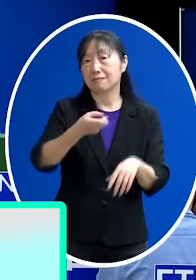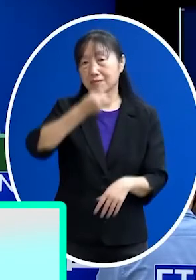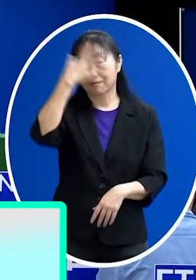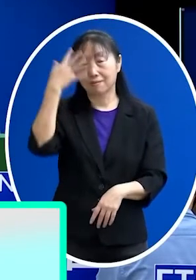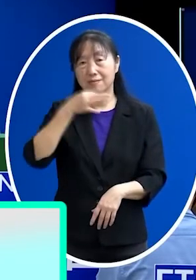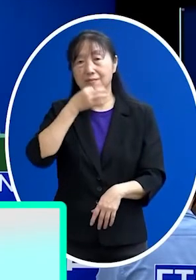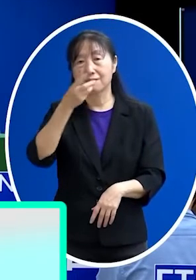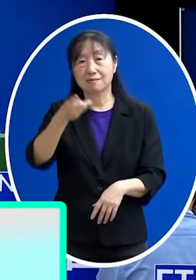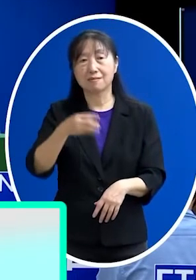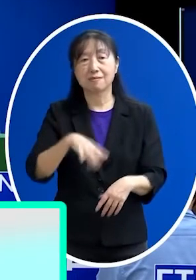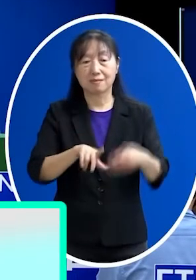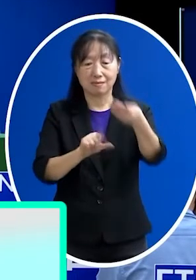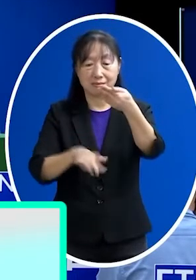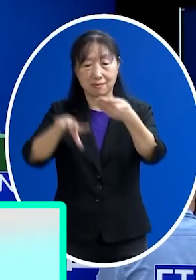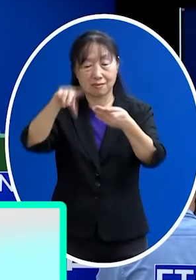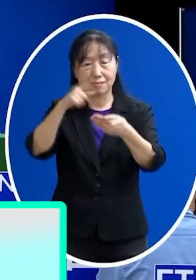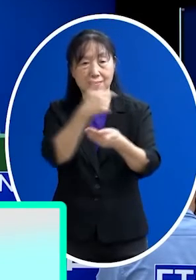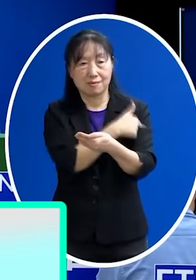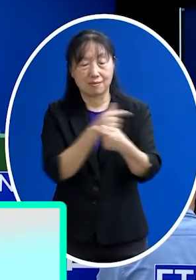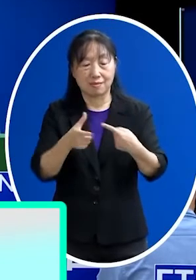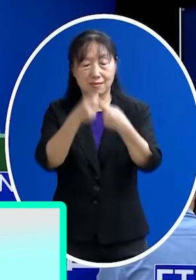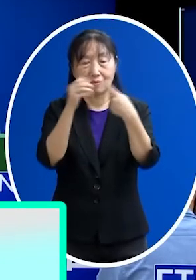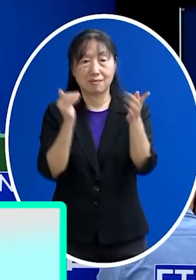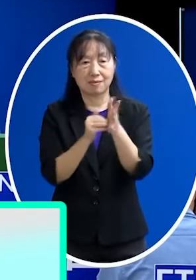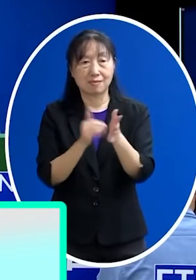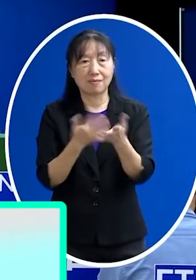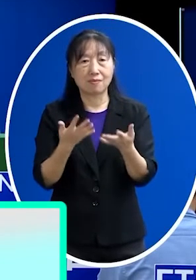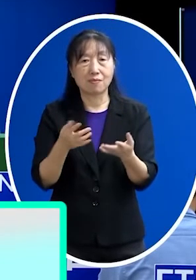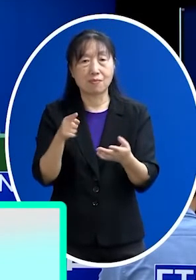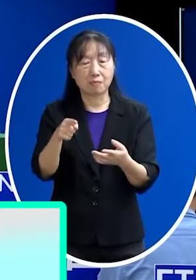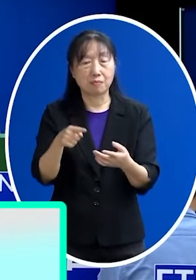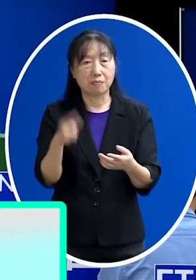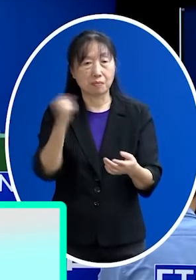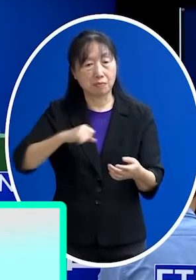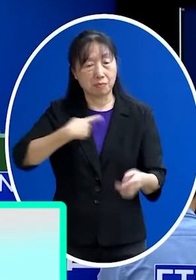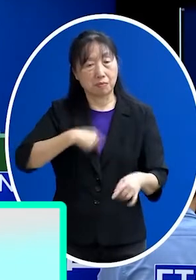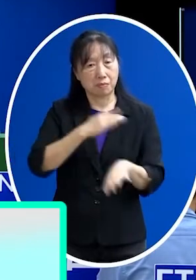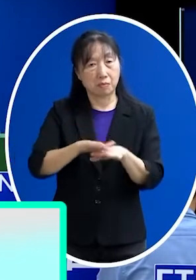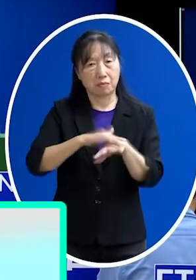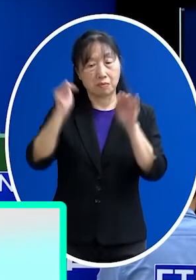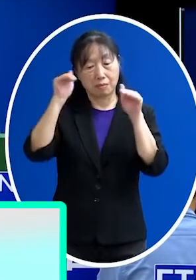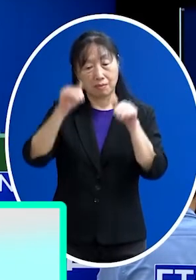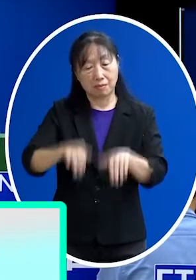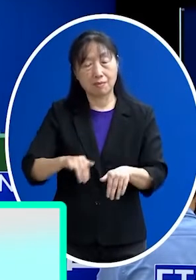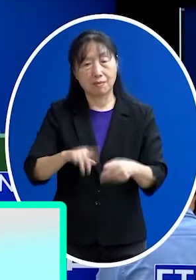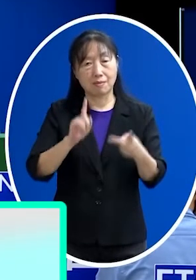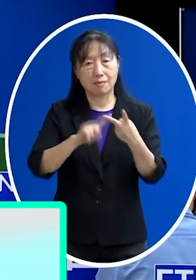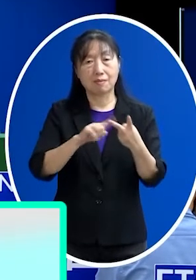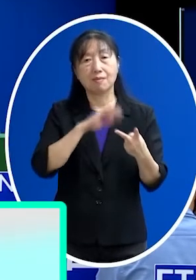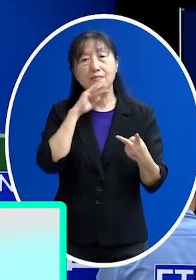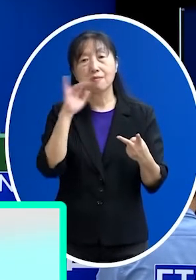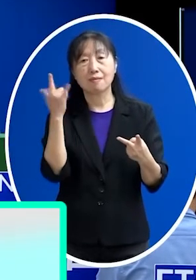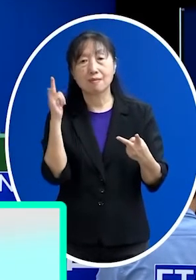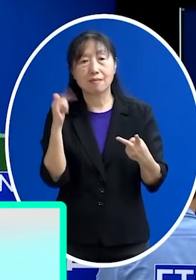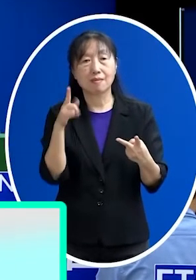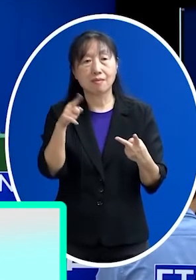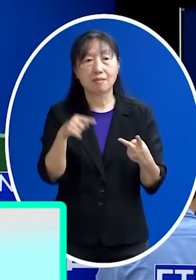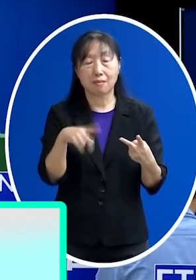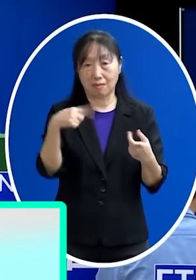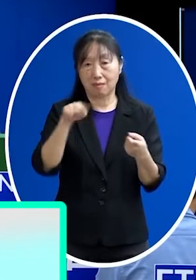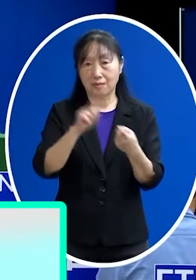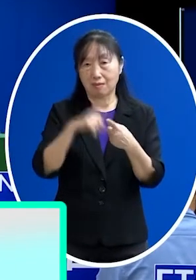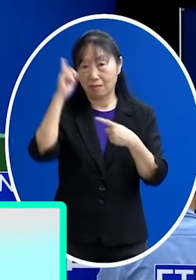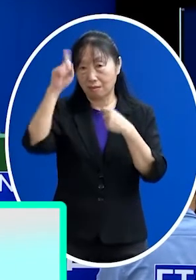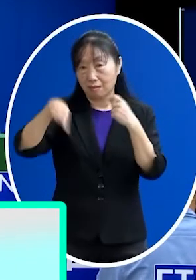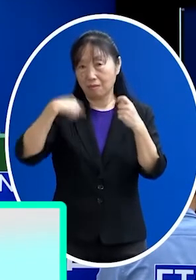剂施打时间是9月初，接种后6个月抗体可能会开始下降，认为打 BNT 第二剂最晚开始的接种时间应该是